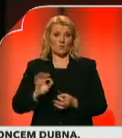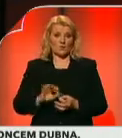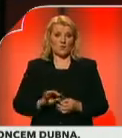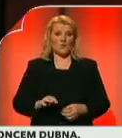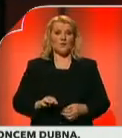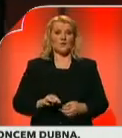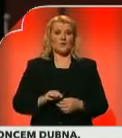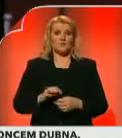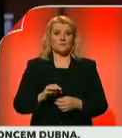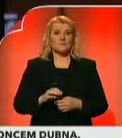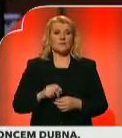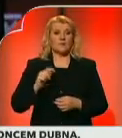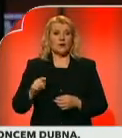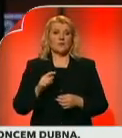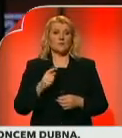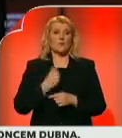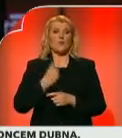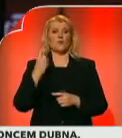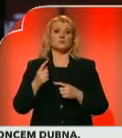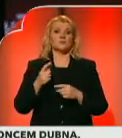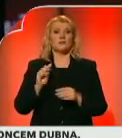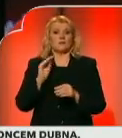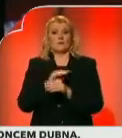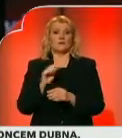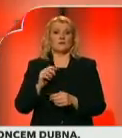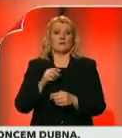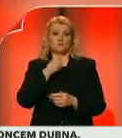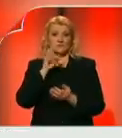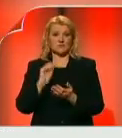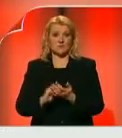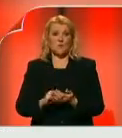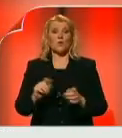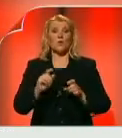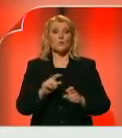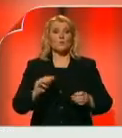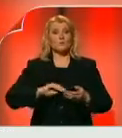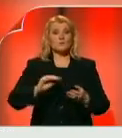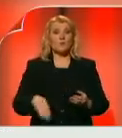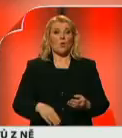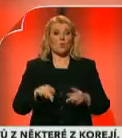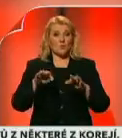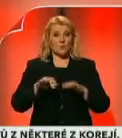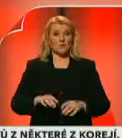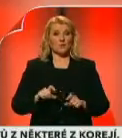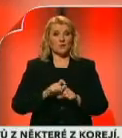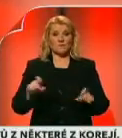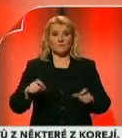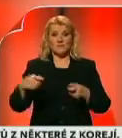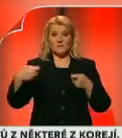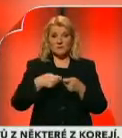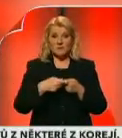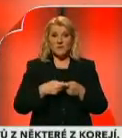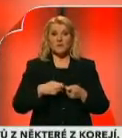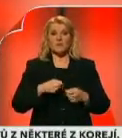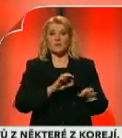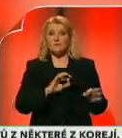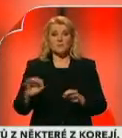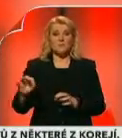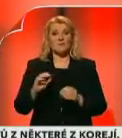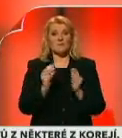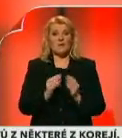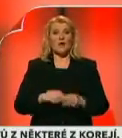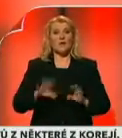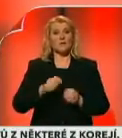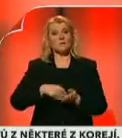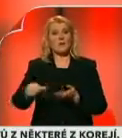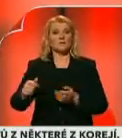386 milionů korun, to samozřejmě bylo jen ad hoc, protože ta smlouva s těmi IT firmami byla připravena tak, aby se platilo za provoz. To